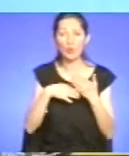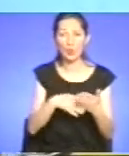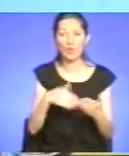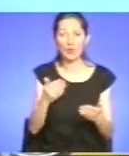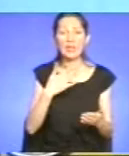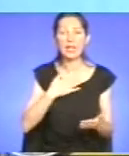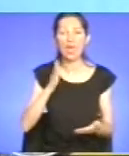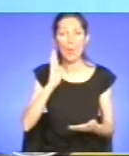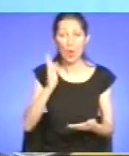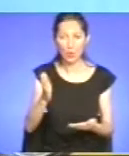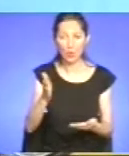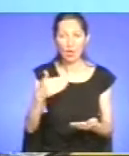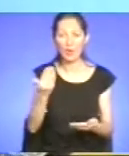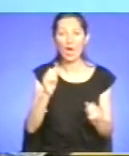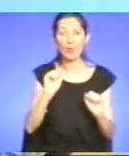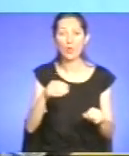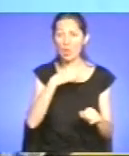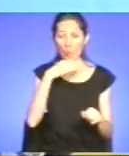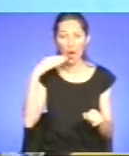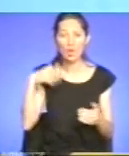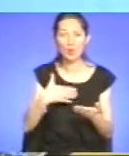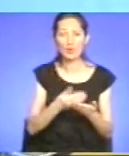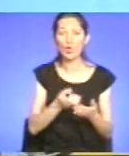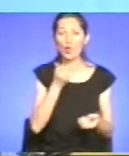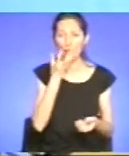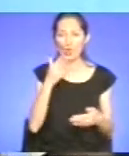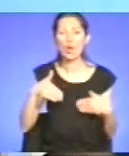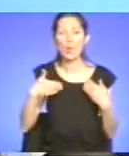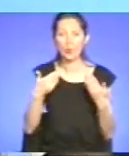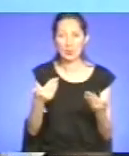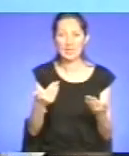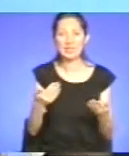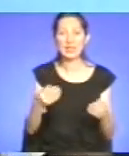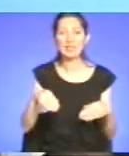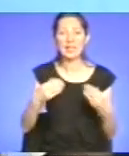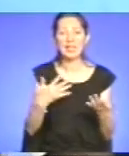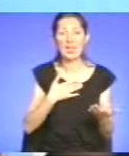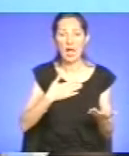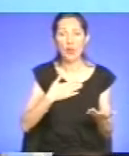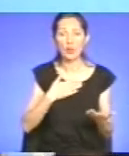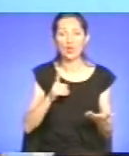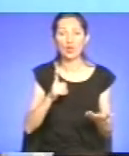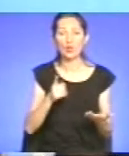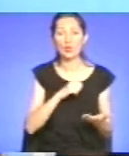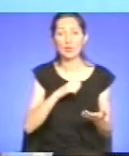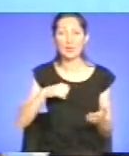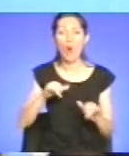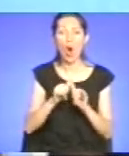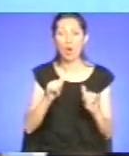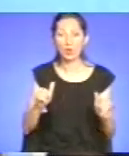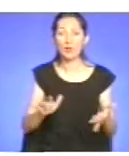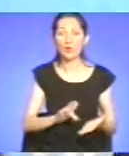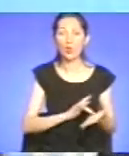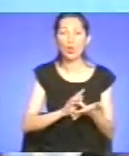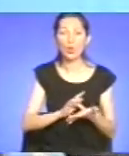наше майбутнє, і ви можете багато своїх хороших пропозицій надати ще нам щодо самого розвитку